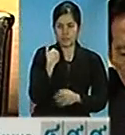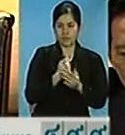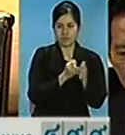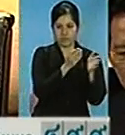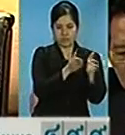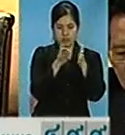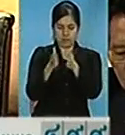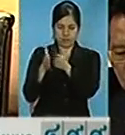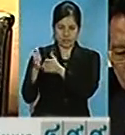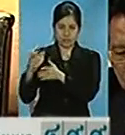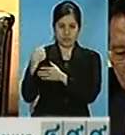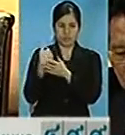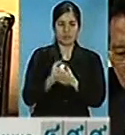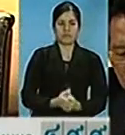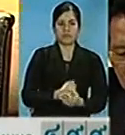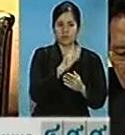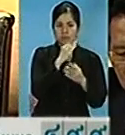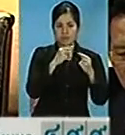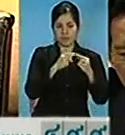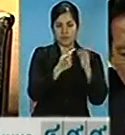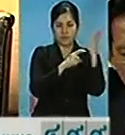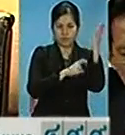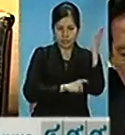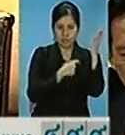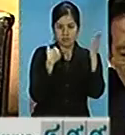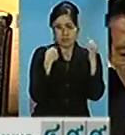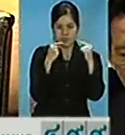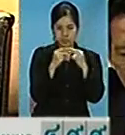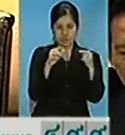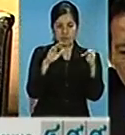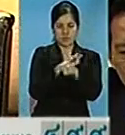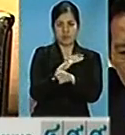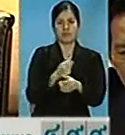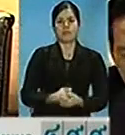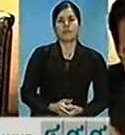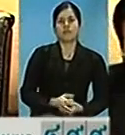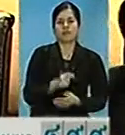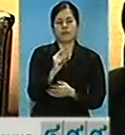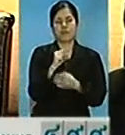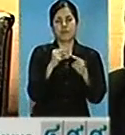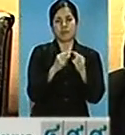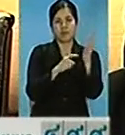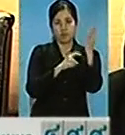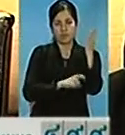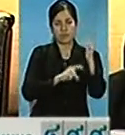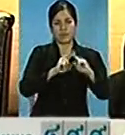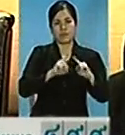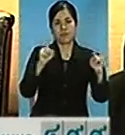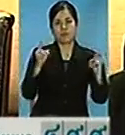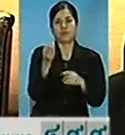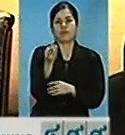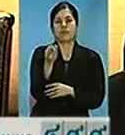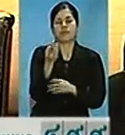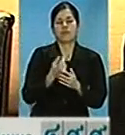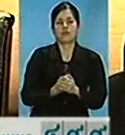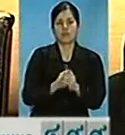เมื่อเกิดเป็นการยางแล้วต้องครบวงจรนะครับยางจะไม่เหมือนข้าวนะครับข้าวตอนนี้เสียความเป็นหนึ่ง